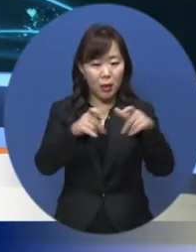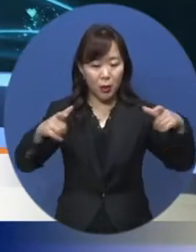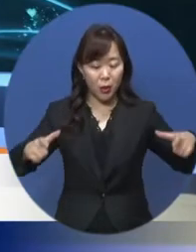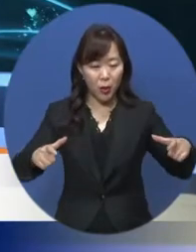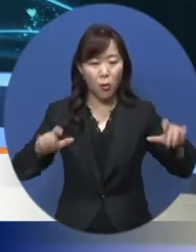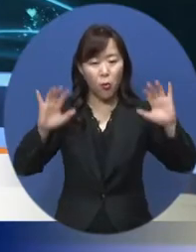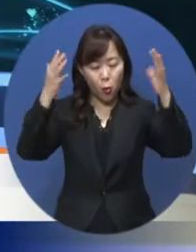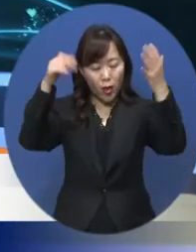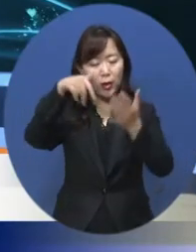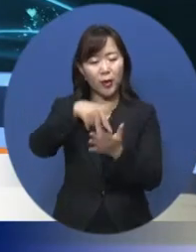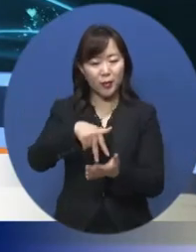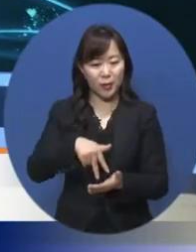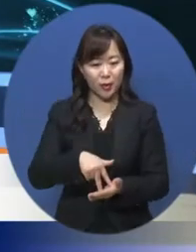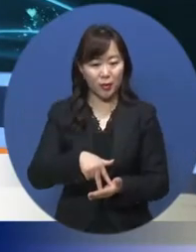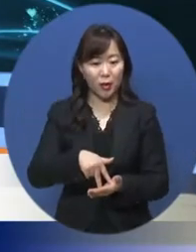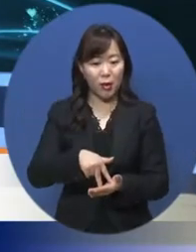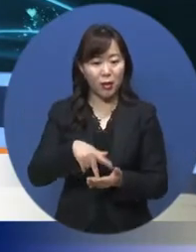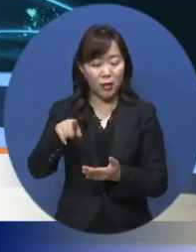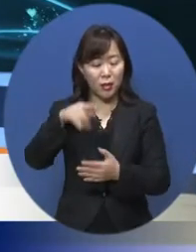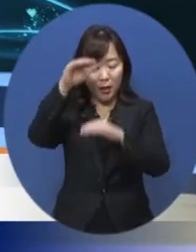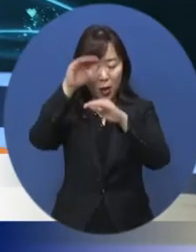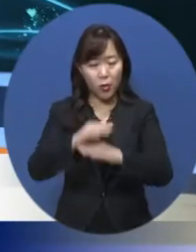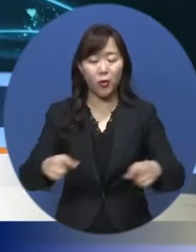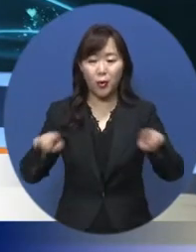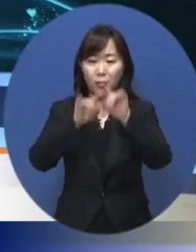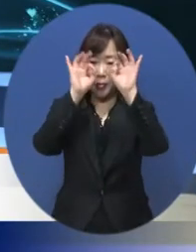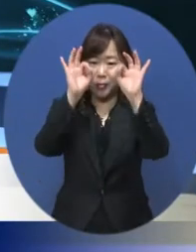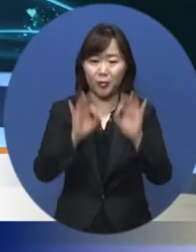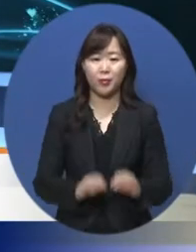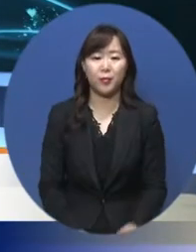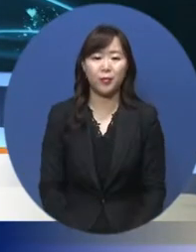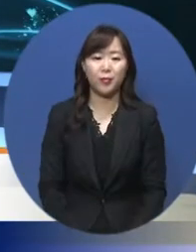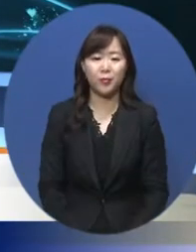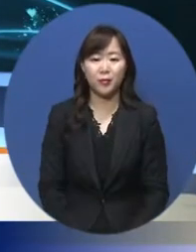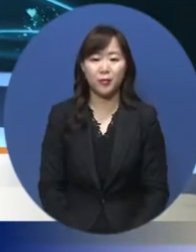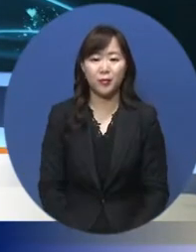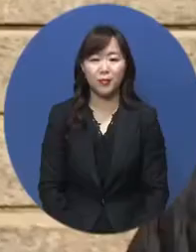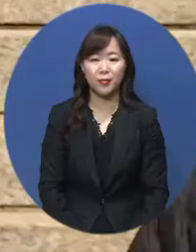환영 입장을 밝혔는데요. 그 목소리를 박성용 기자가 들어봤습니다.